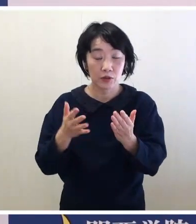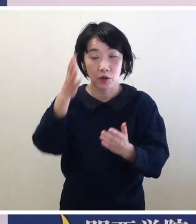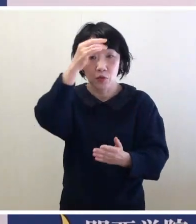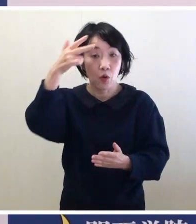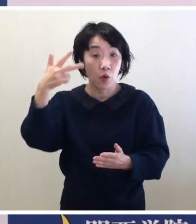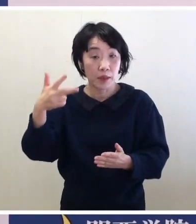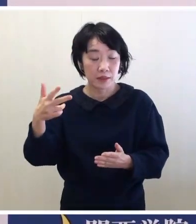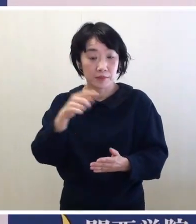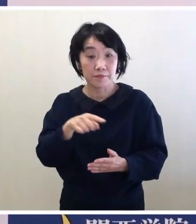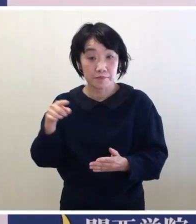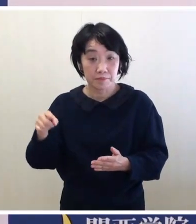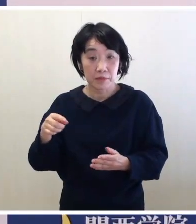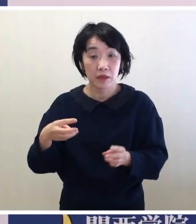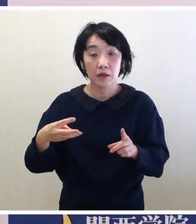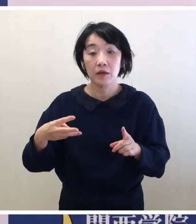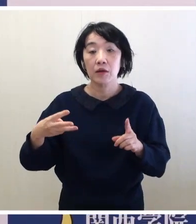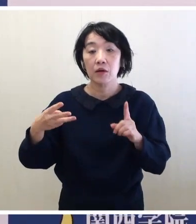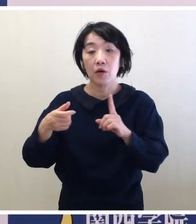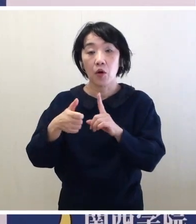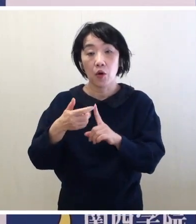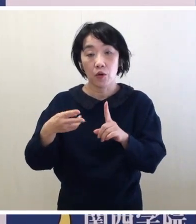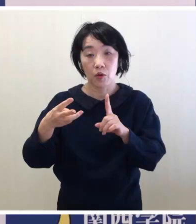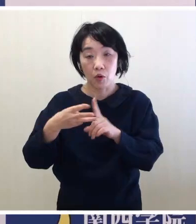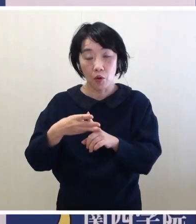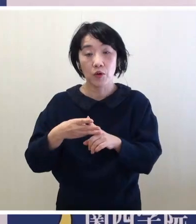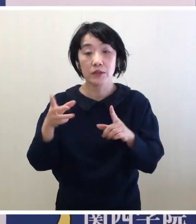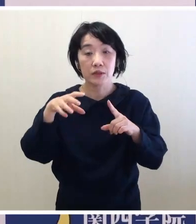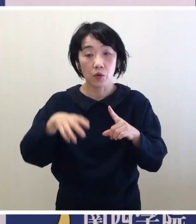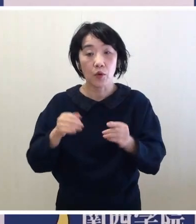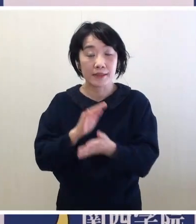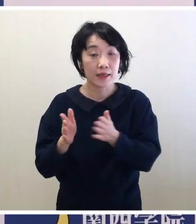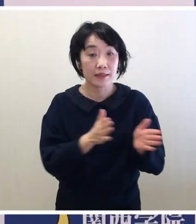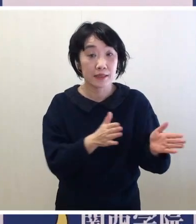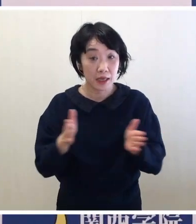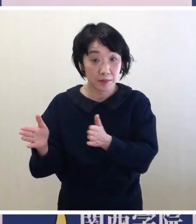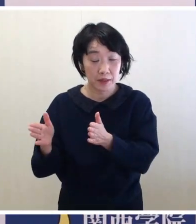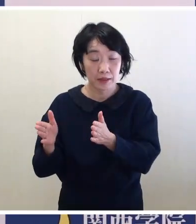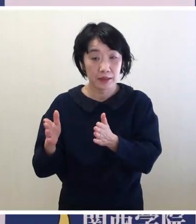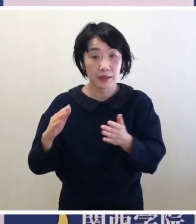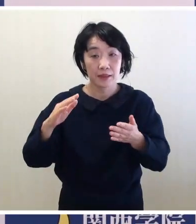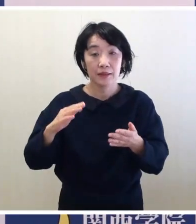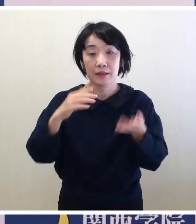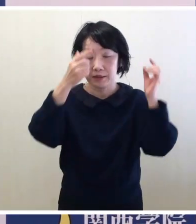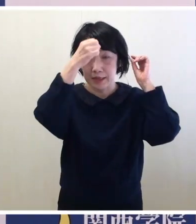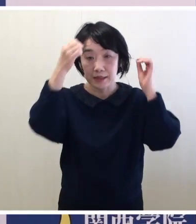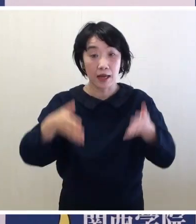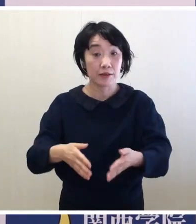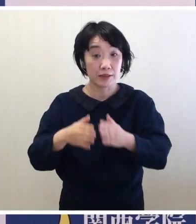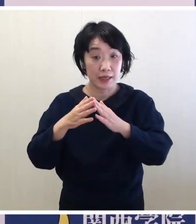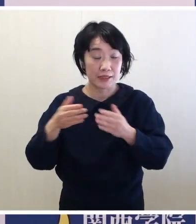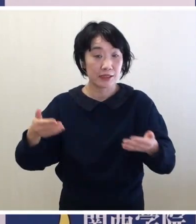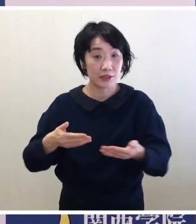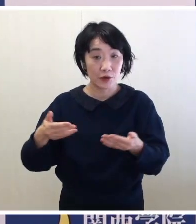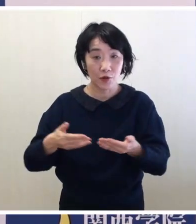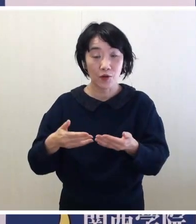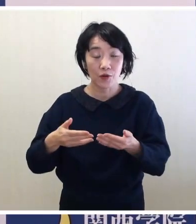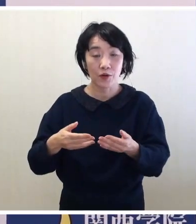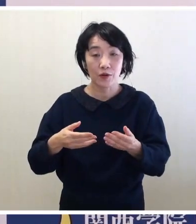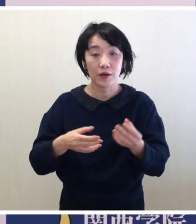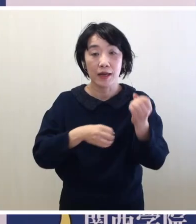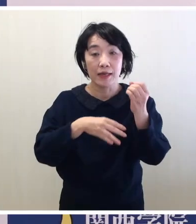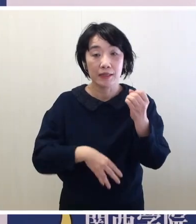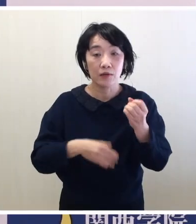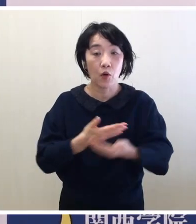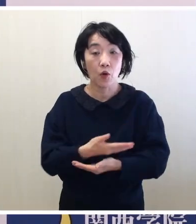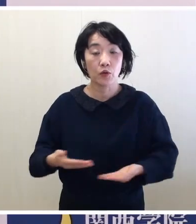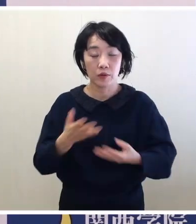院さんと神戸市との間で王子公園再整備に係る大学設置運営事業